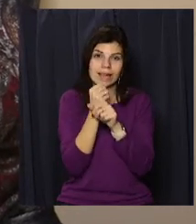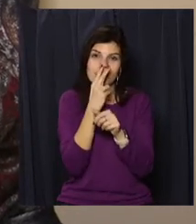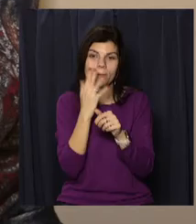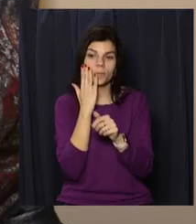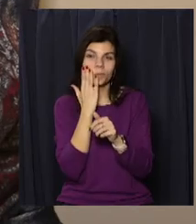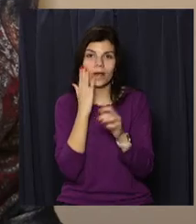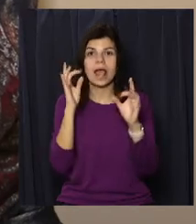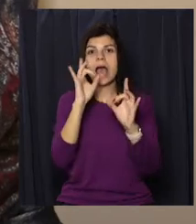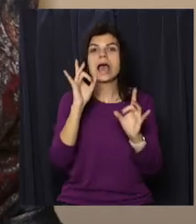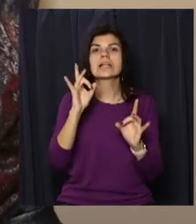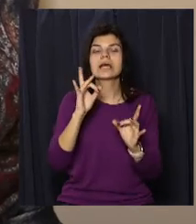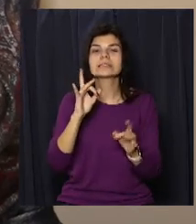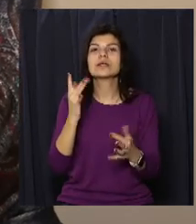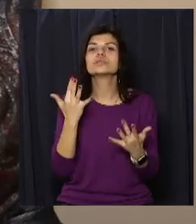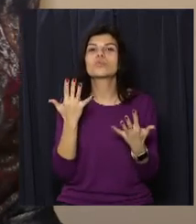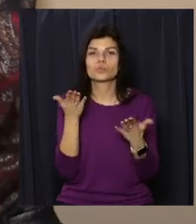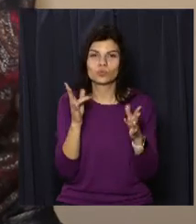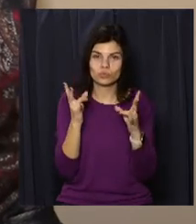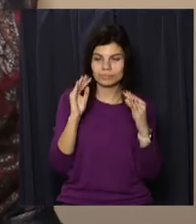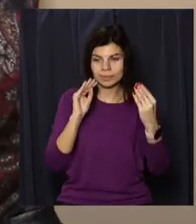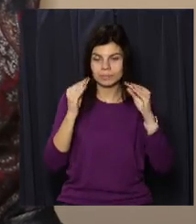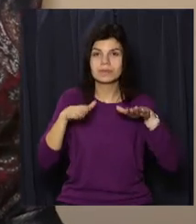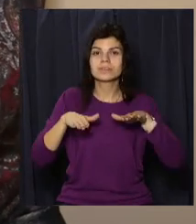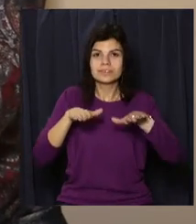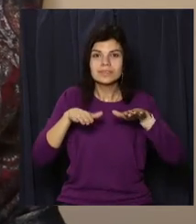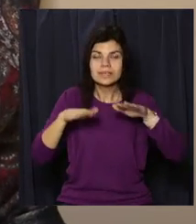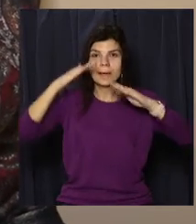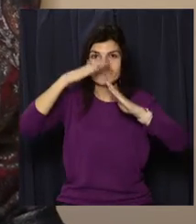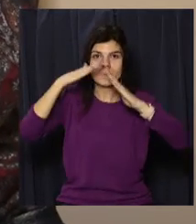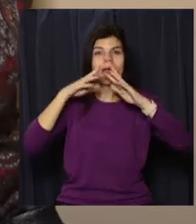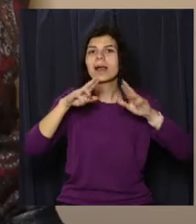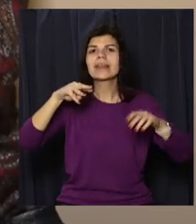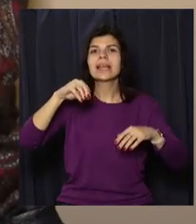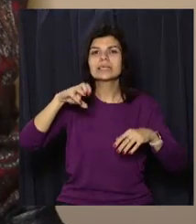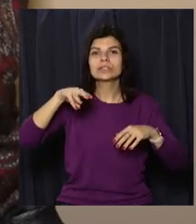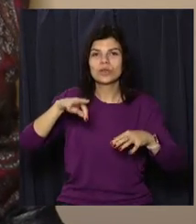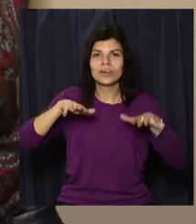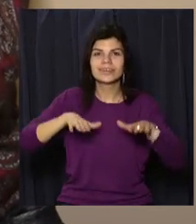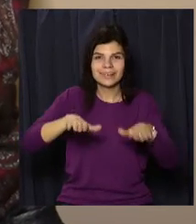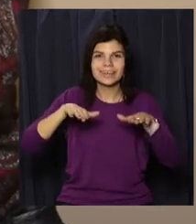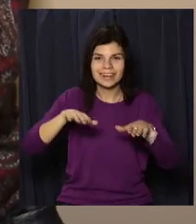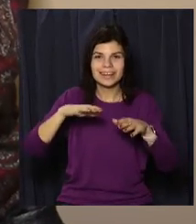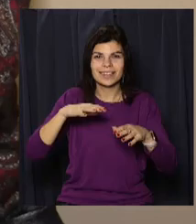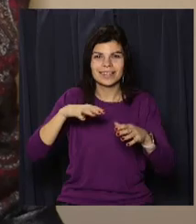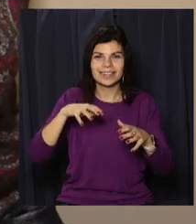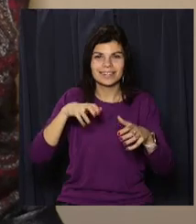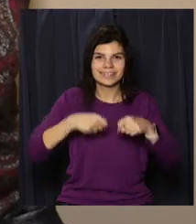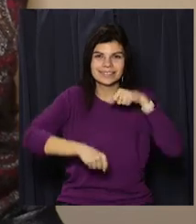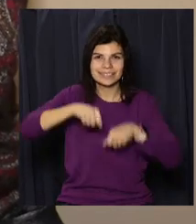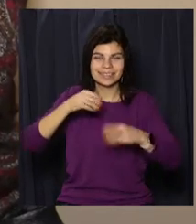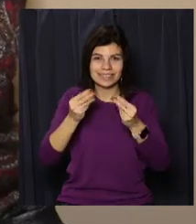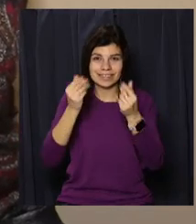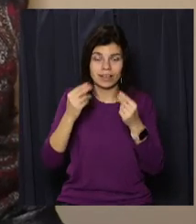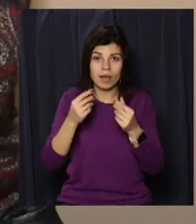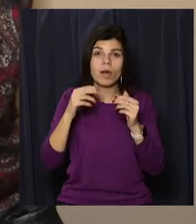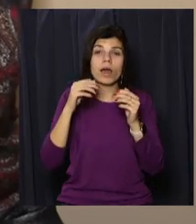все, которые, что вам нужно, да, раскатываете. Все делаем как тесто. Вот. И дальше мы соединяем все и окрашиваем то